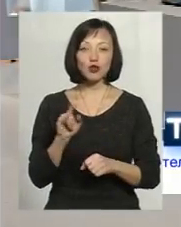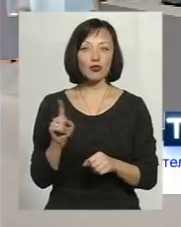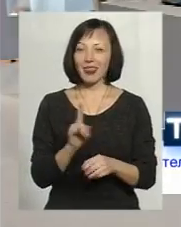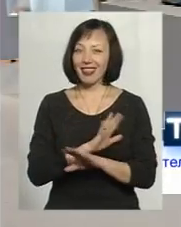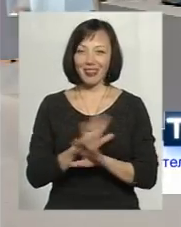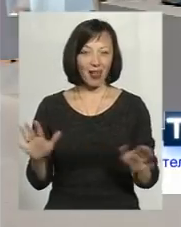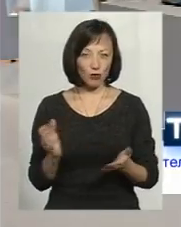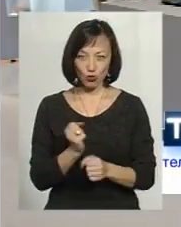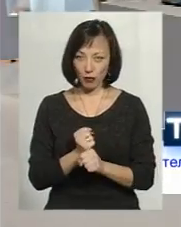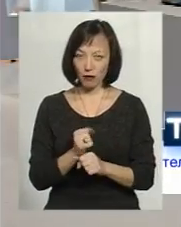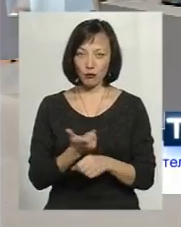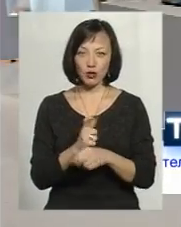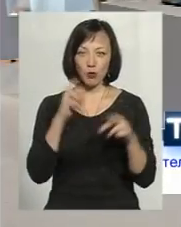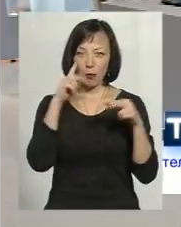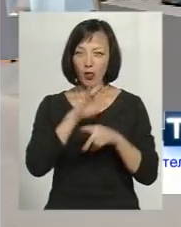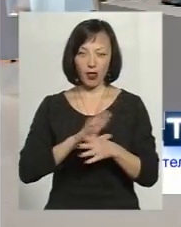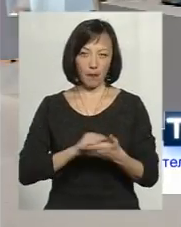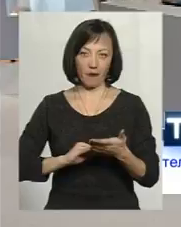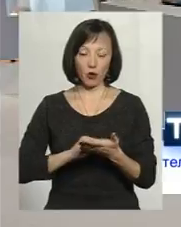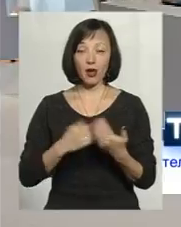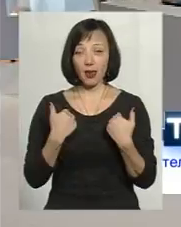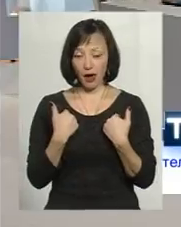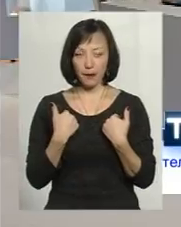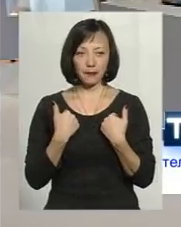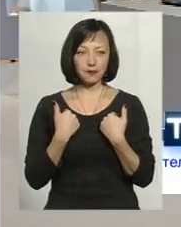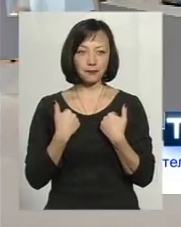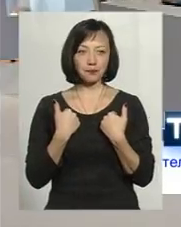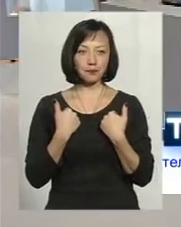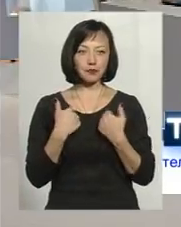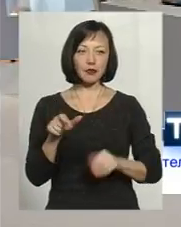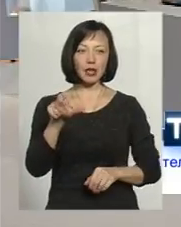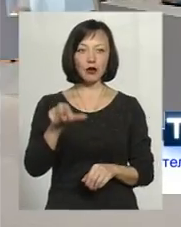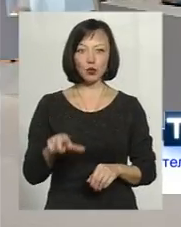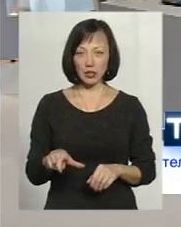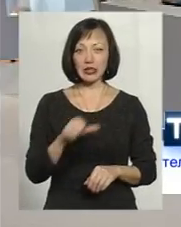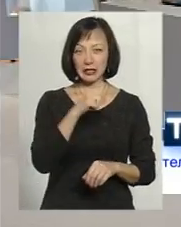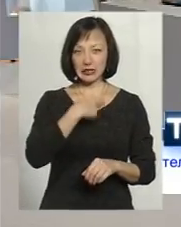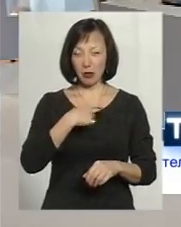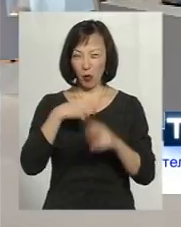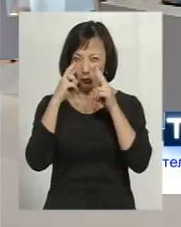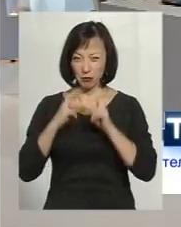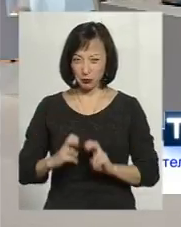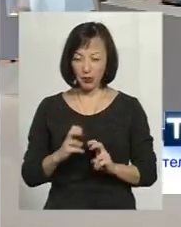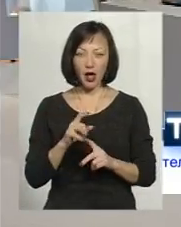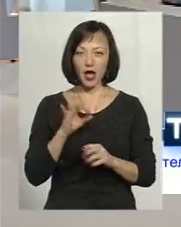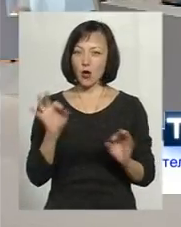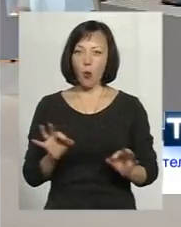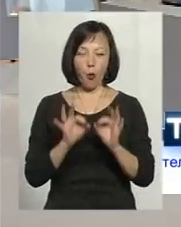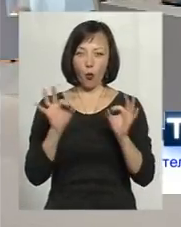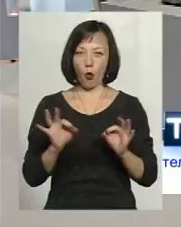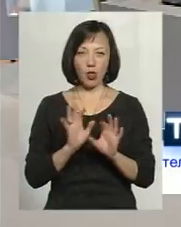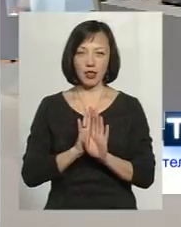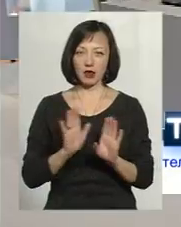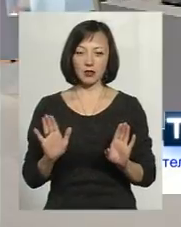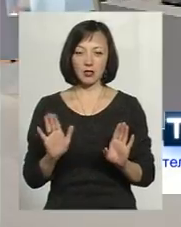не зробив для того, щоб більше помилок не повторювати. Я, власне, людина самокритична і ніколи, напевно,